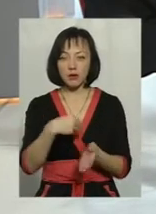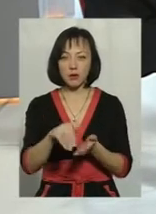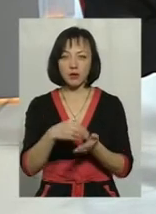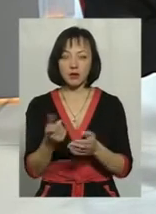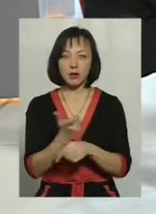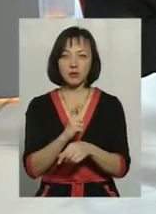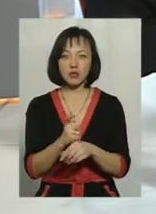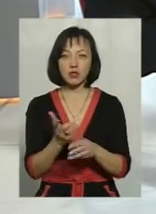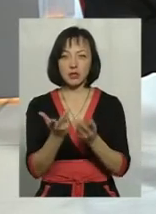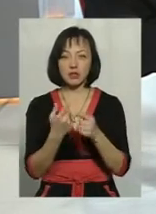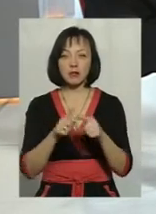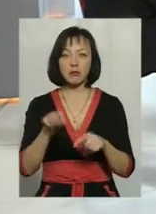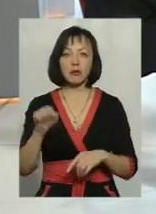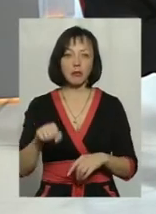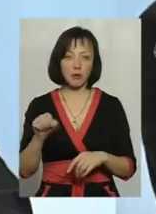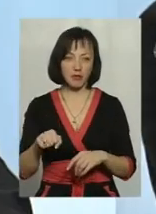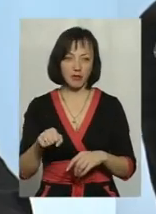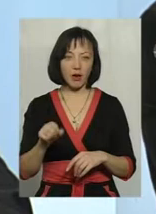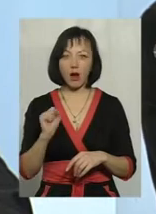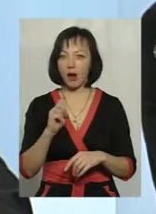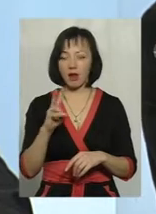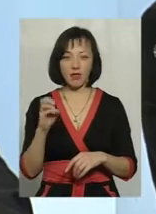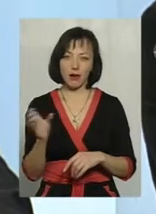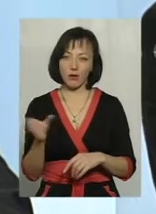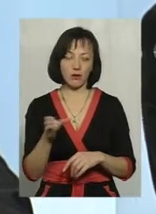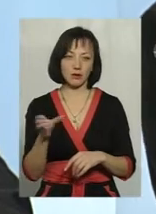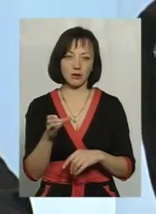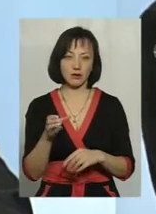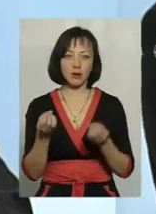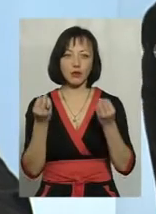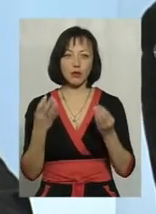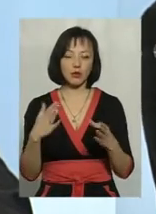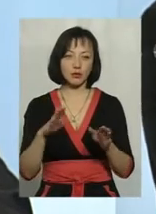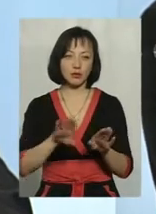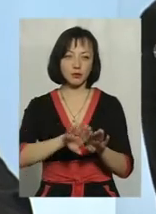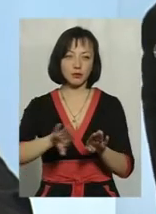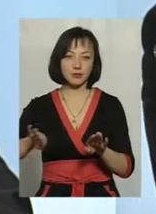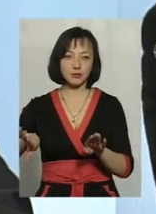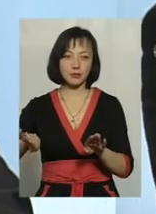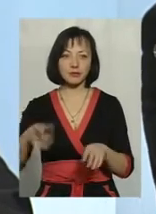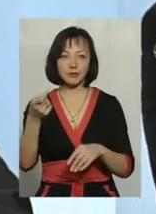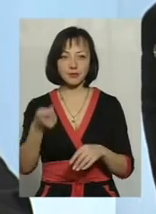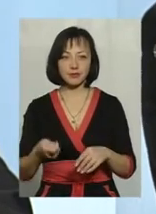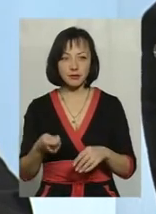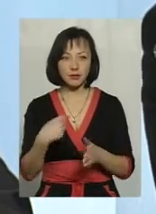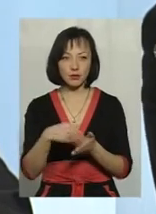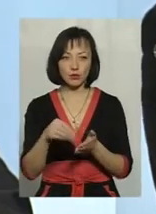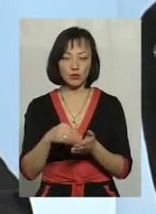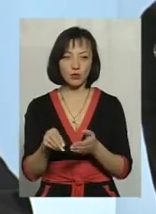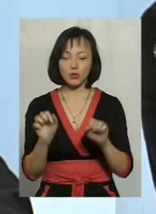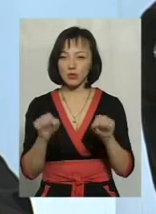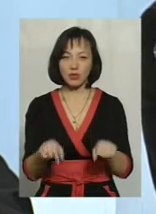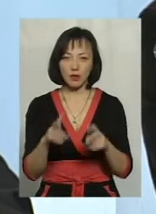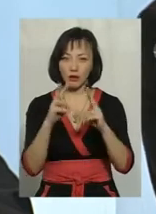найбільша кількість – це все ж таки пиво, а не горілка. Горілка просто відійшла на такий рівень мізерний, що можна